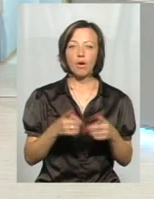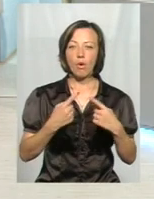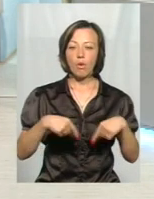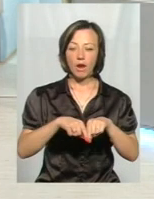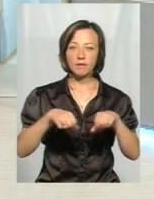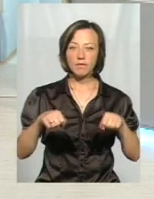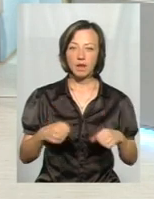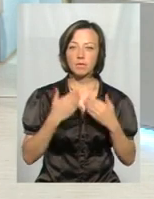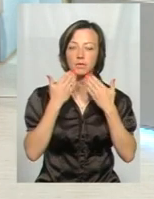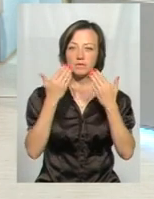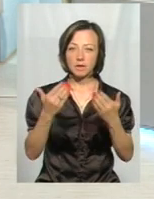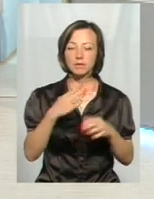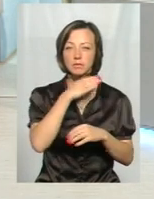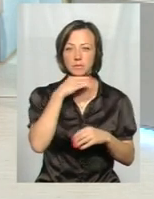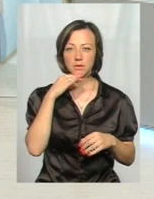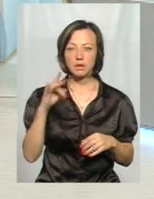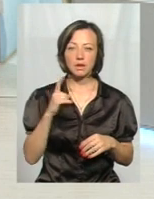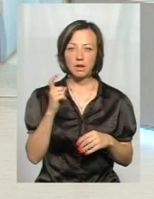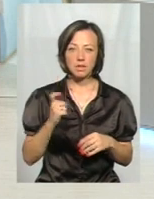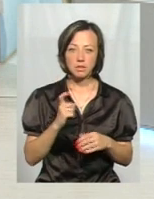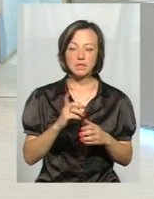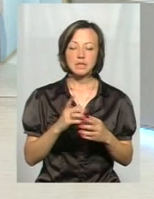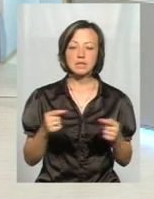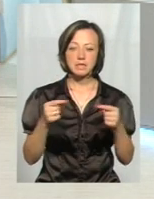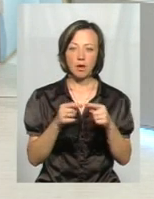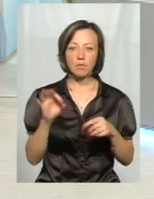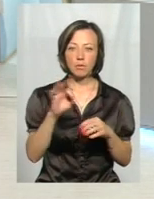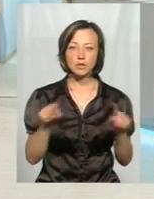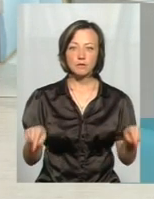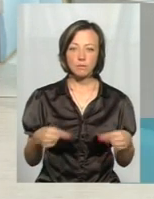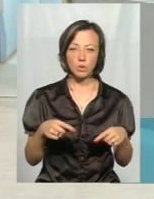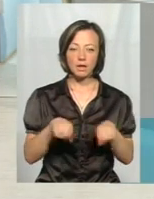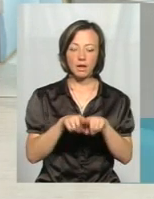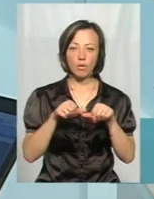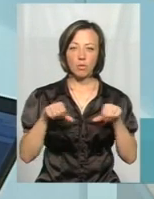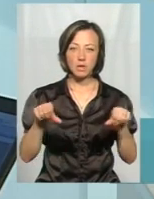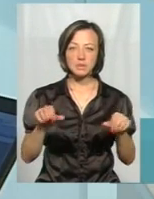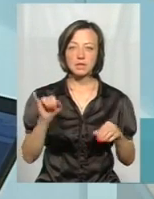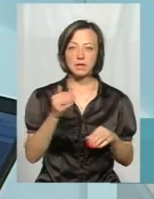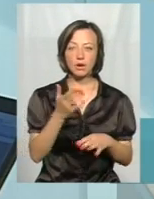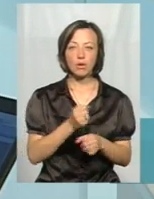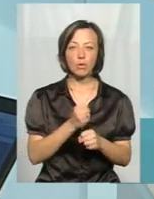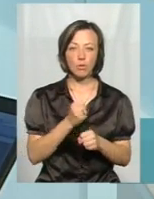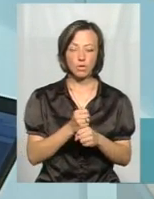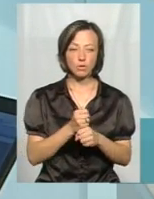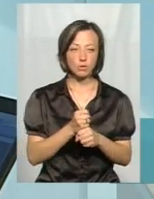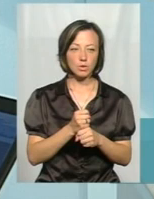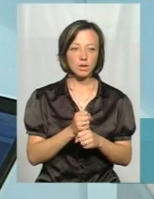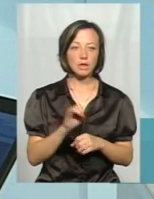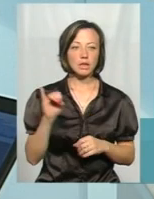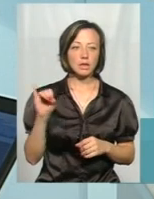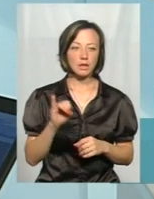ми зверталися неодноразово з листами про те, про створення таких комісій і їх роботу. Ну